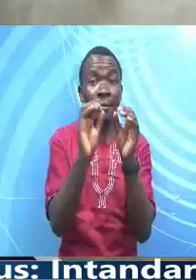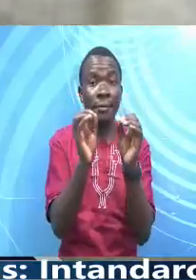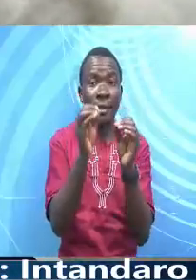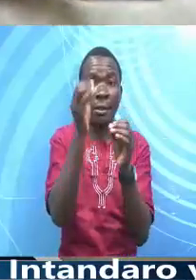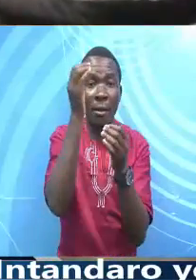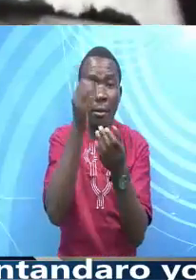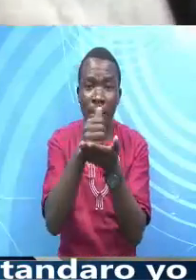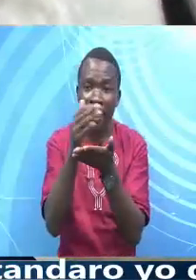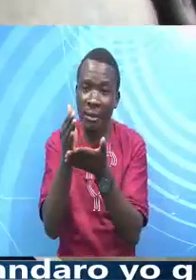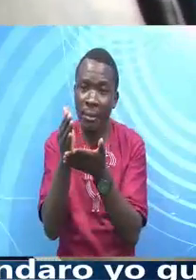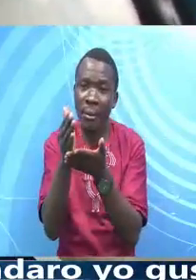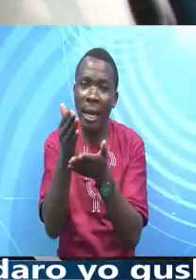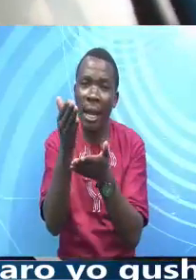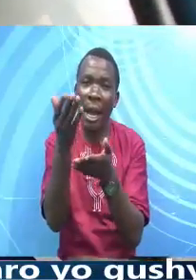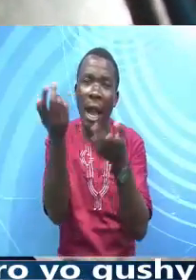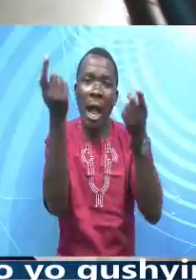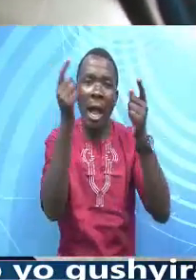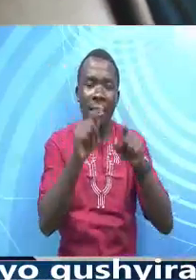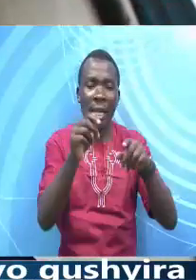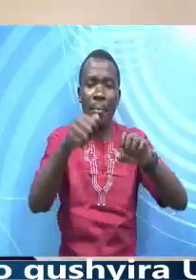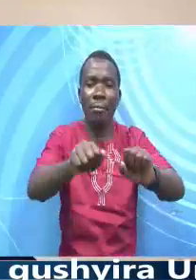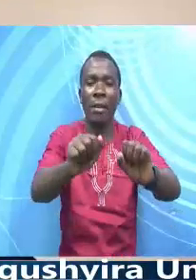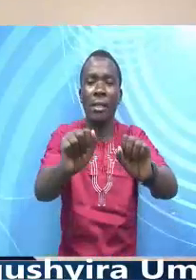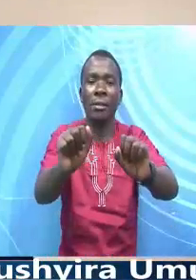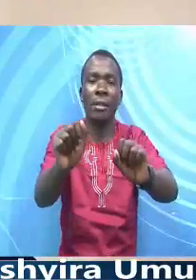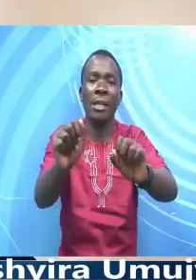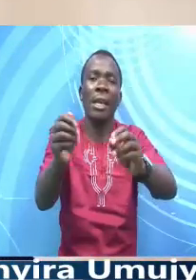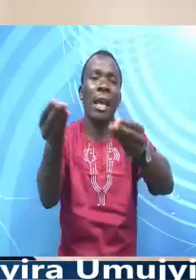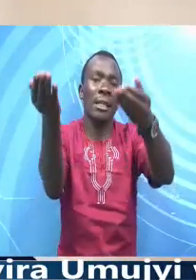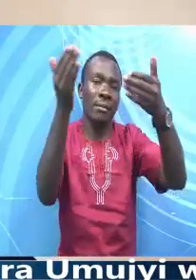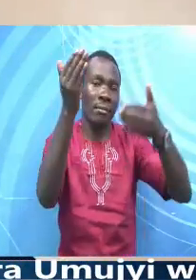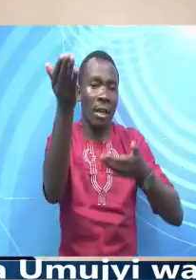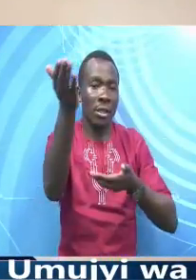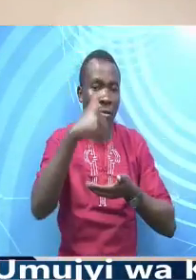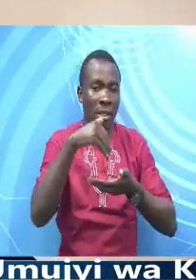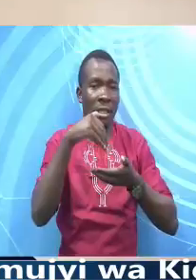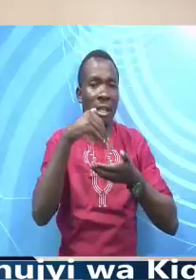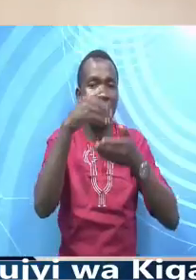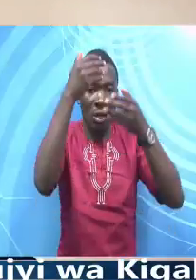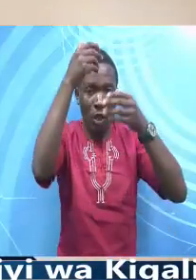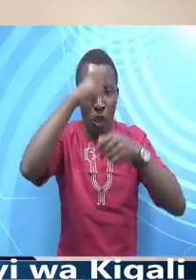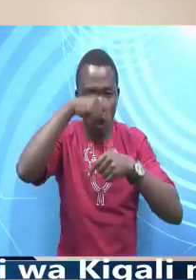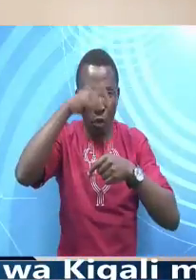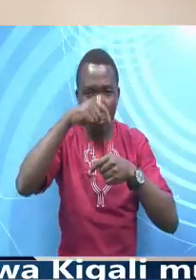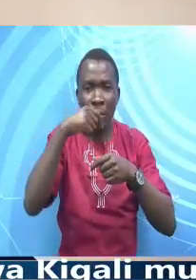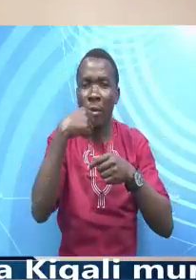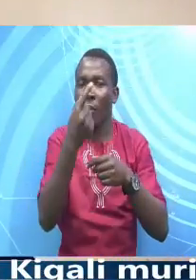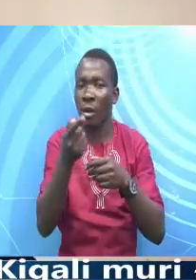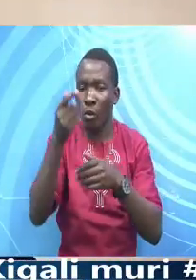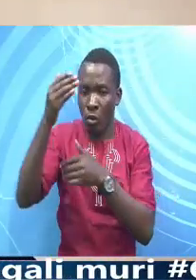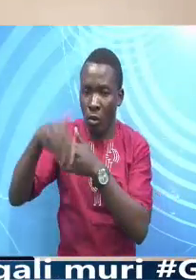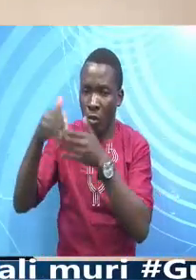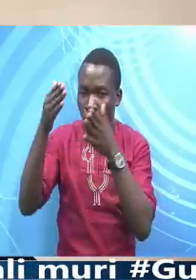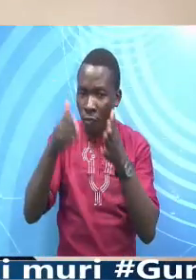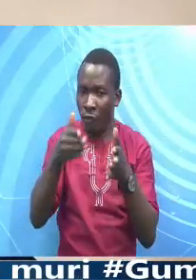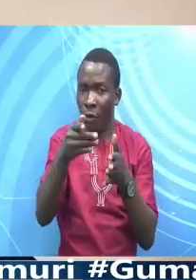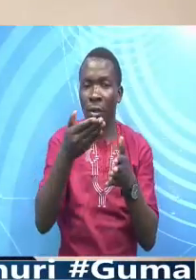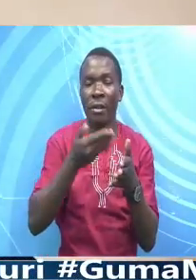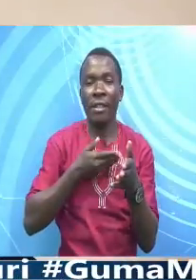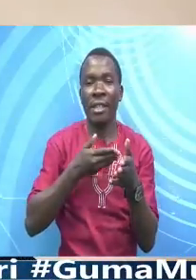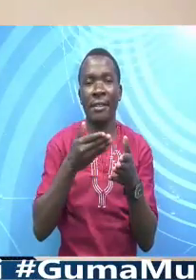bw'uko haza amamoto azibazanira nijoro. Ni ukuvuga ngo uyu muturanyi wacu yigeze no kugira icyangombwa